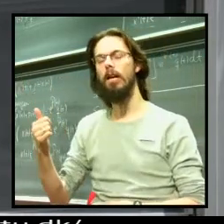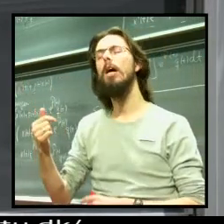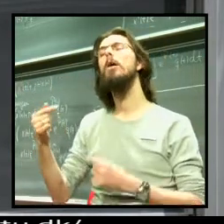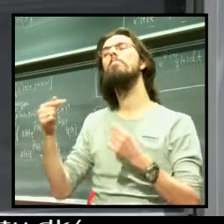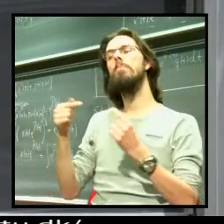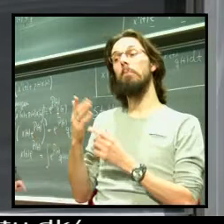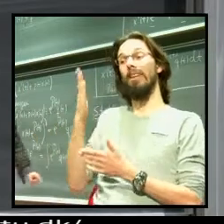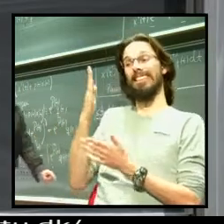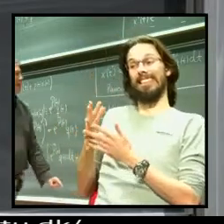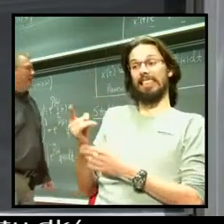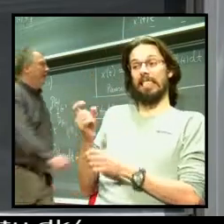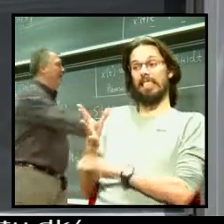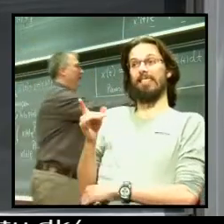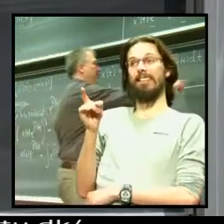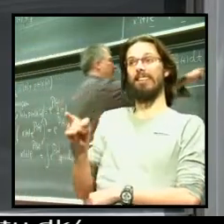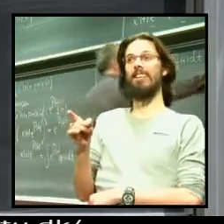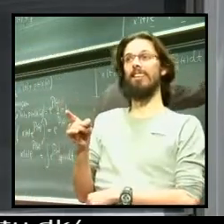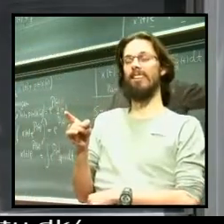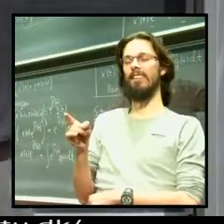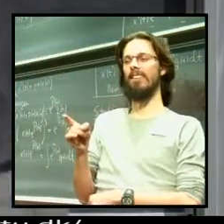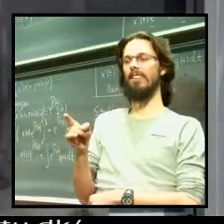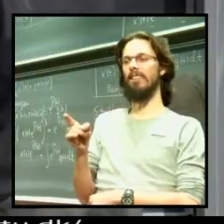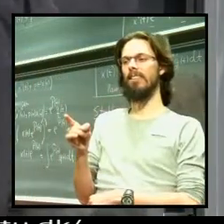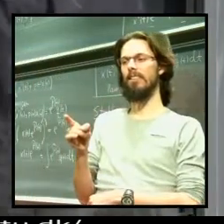her. Det der